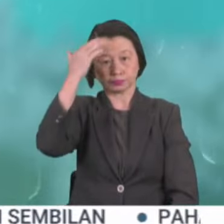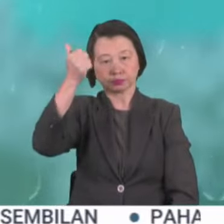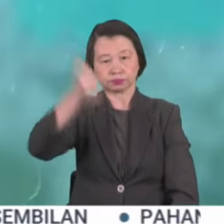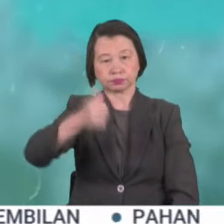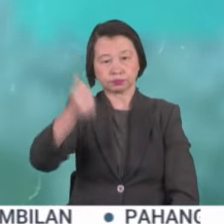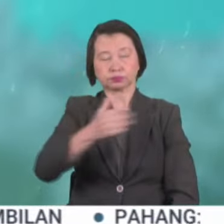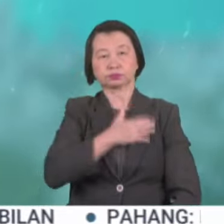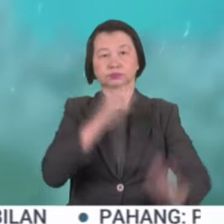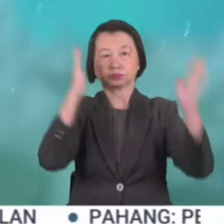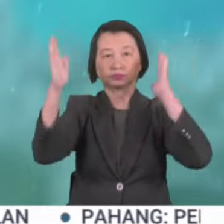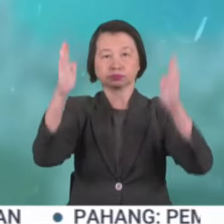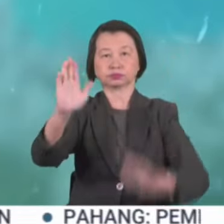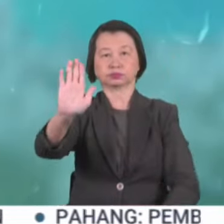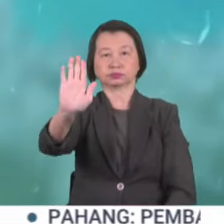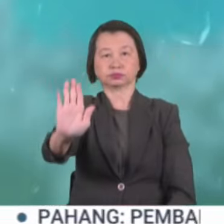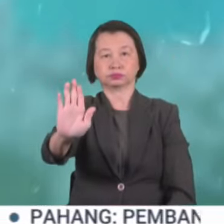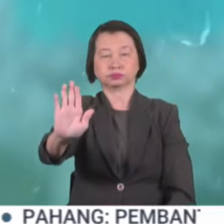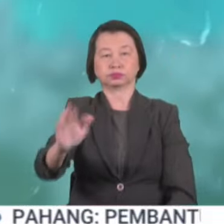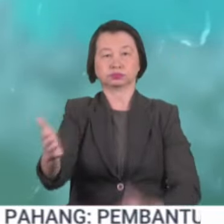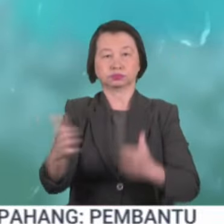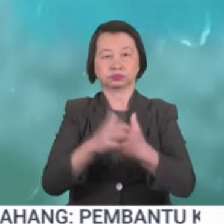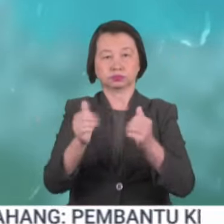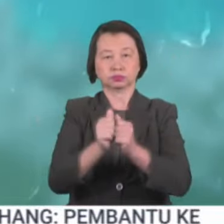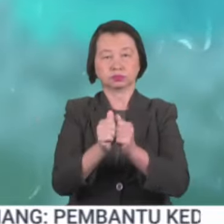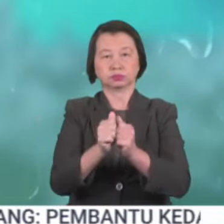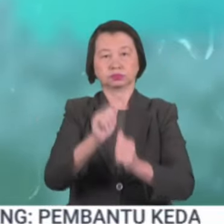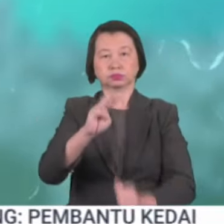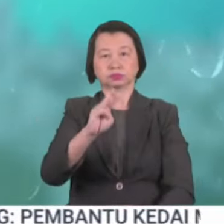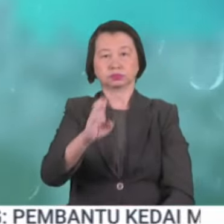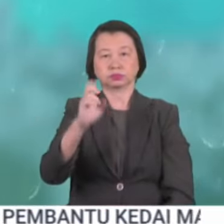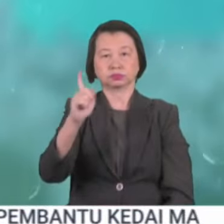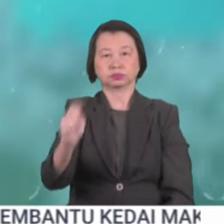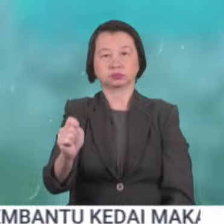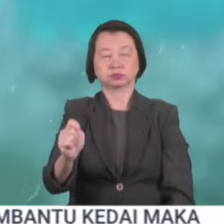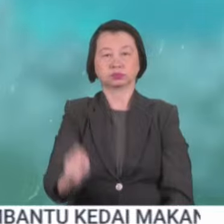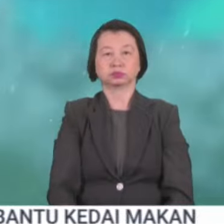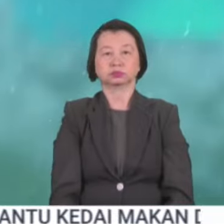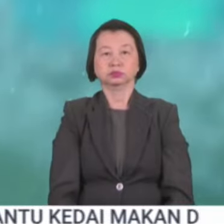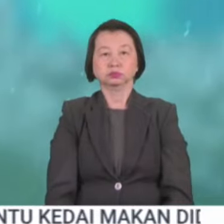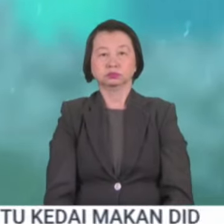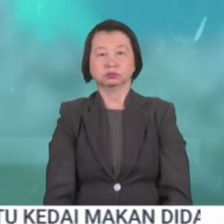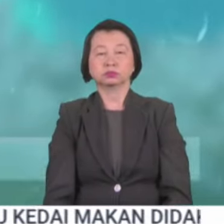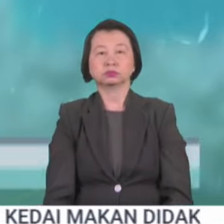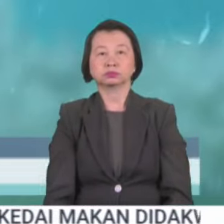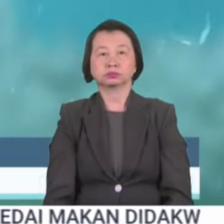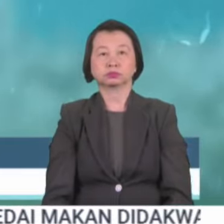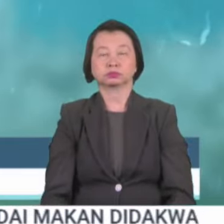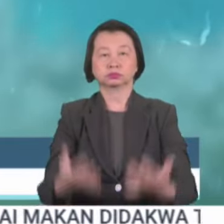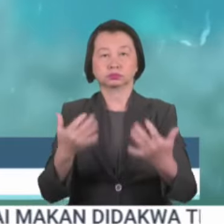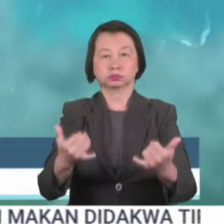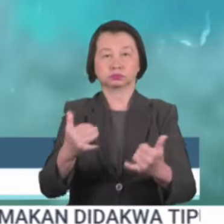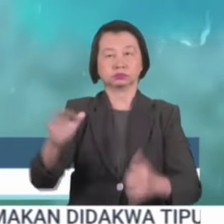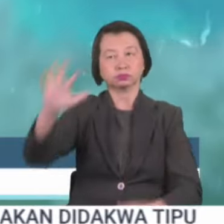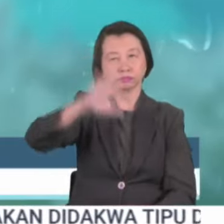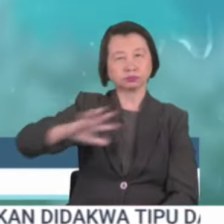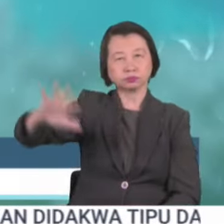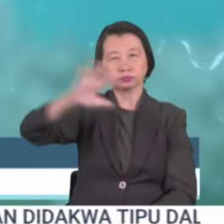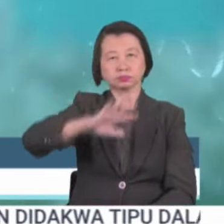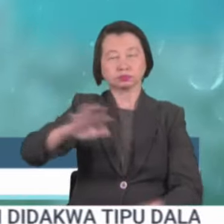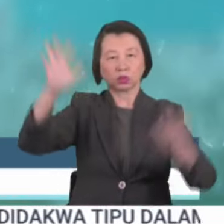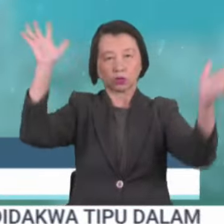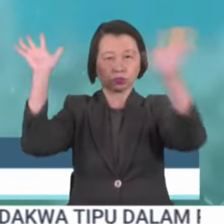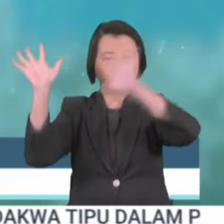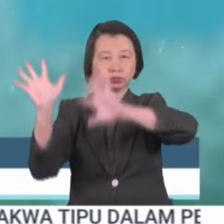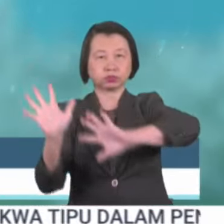Assalamualaikum dan salam Malaysia Madani. Kembali lagi bersama Jabatan Meteorologi Malaysia untuk laporan cuaca terkini. Kami mulakan dengan ramalan carta